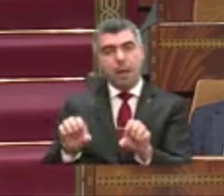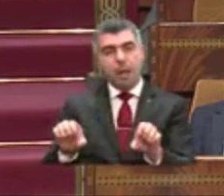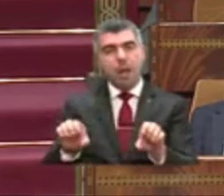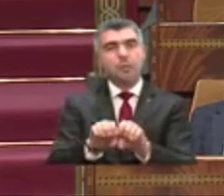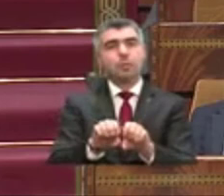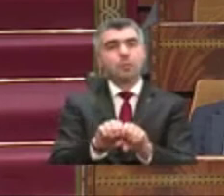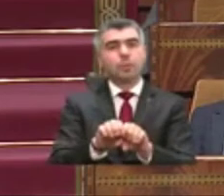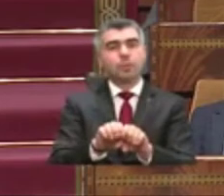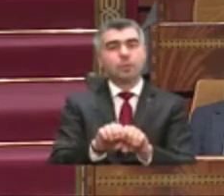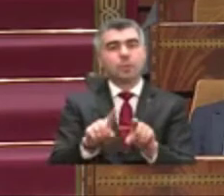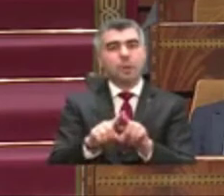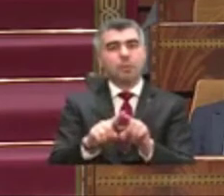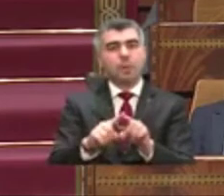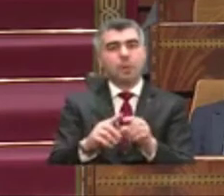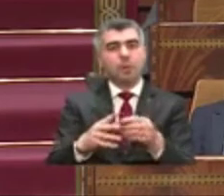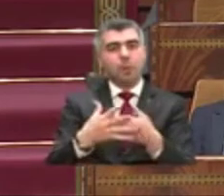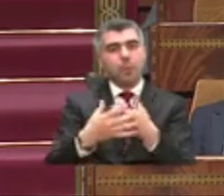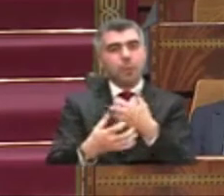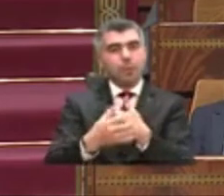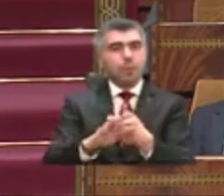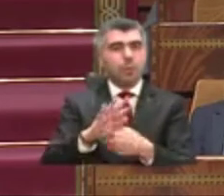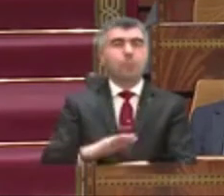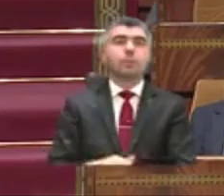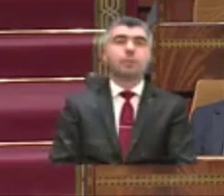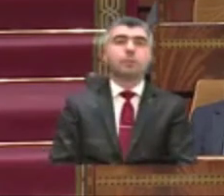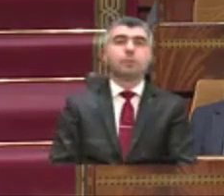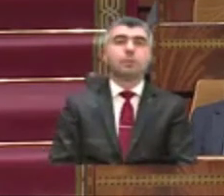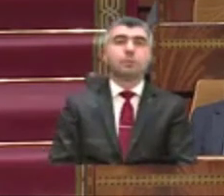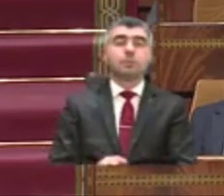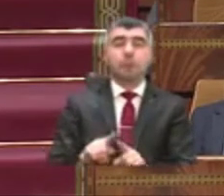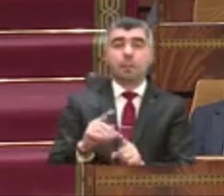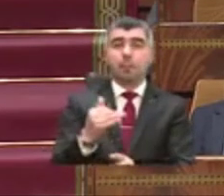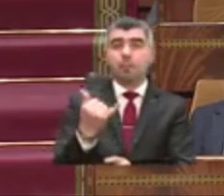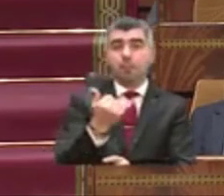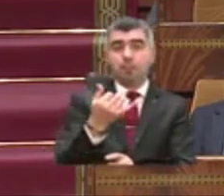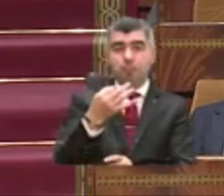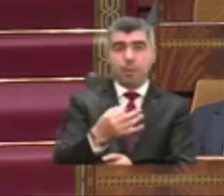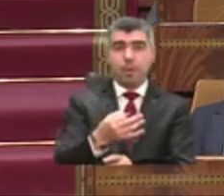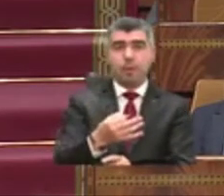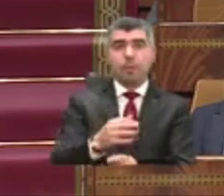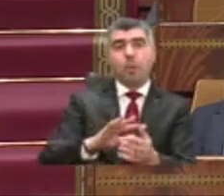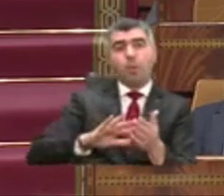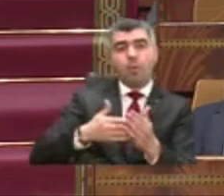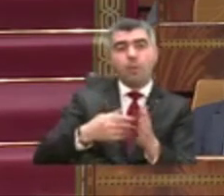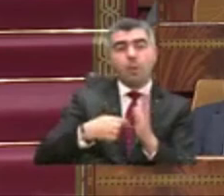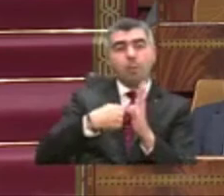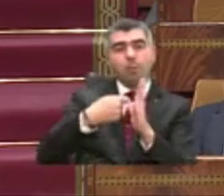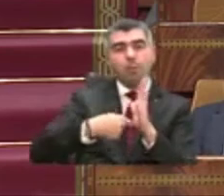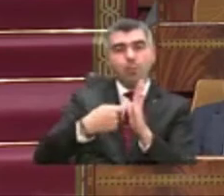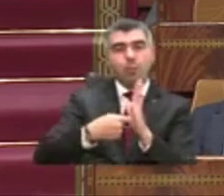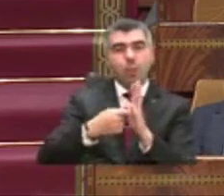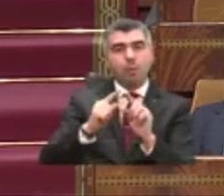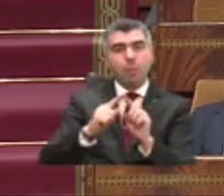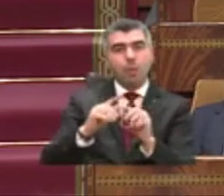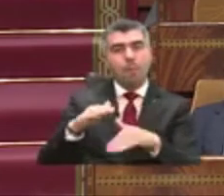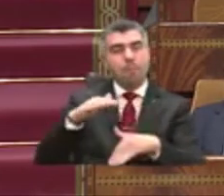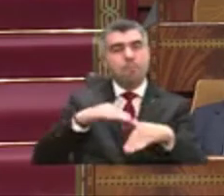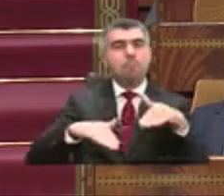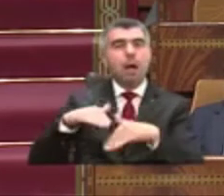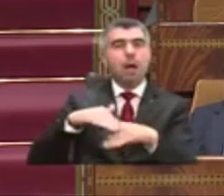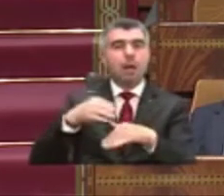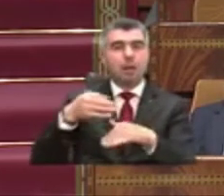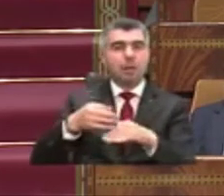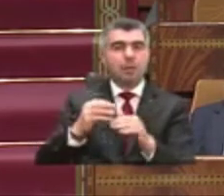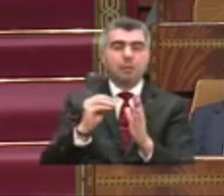الماء. اذا السيد الوزير كما قلت لكم اننا في حاجه ماسه لتنزيل ذاك المشروع ديال تحليه المياه البحر اللي